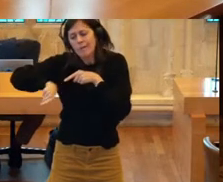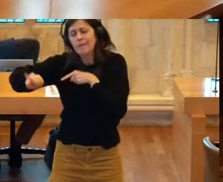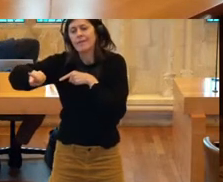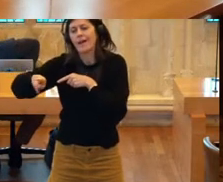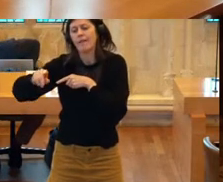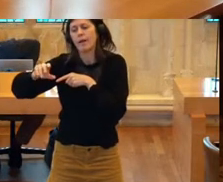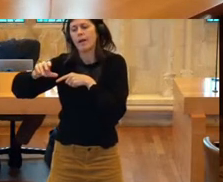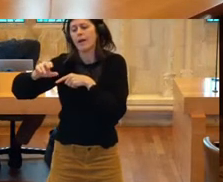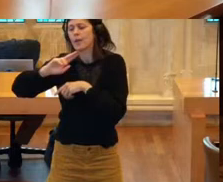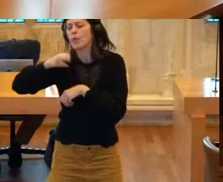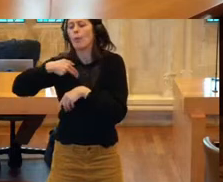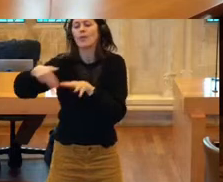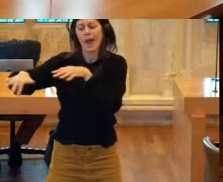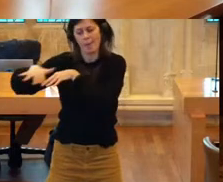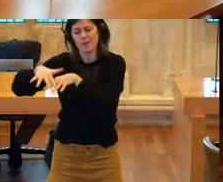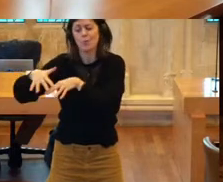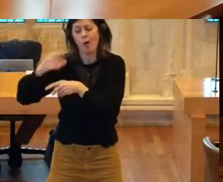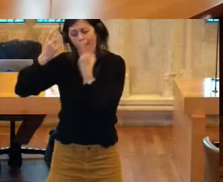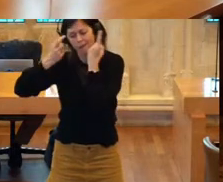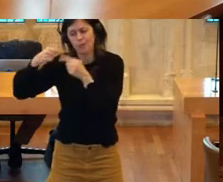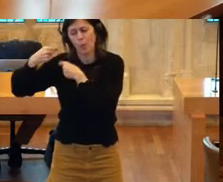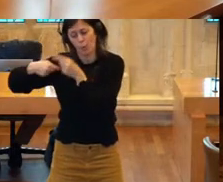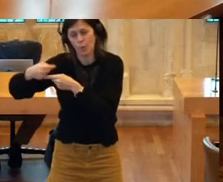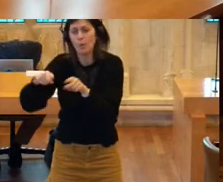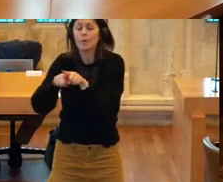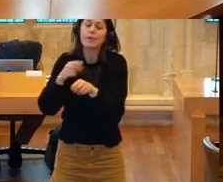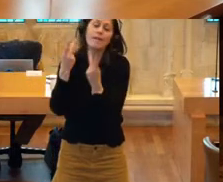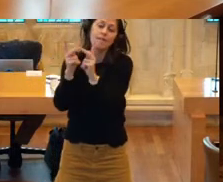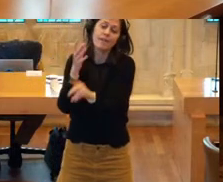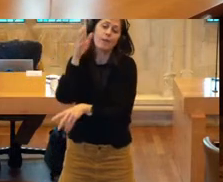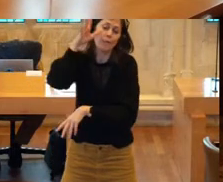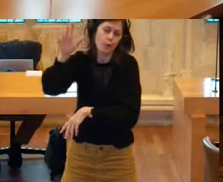évidemment Normandie Aménagement, mais aussi bien sûr la commune de Fleury.